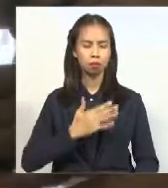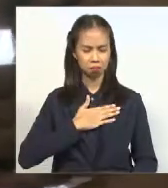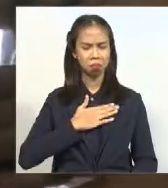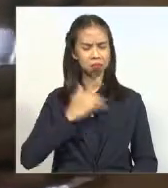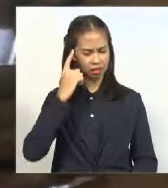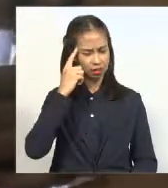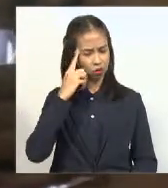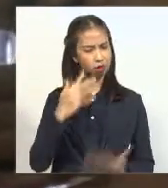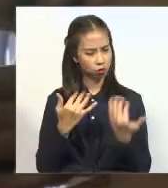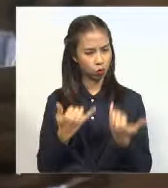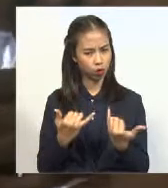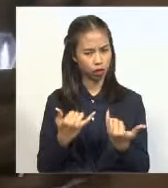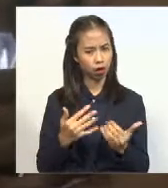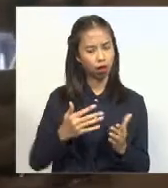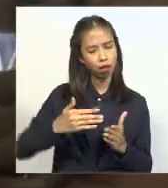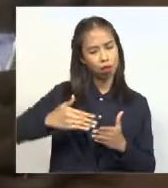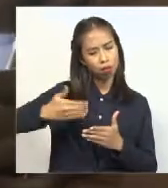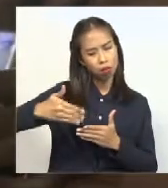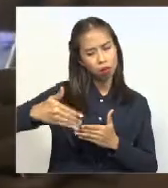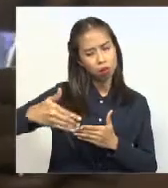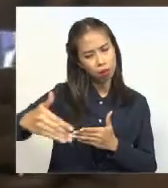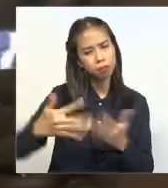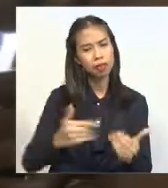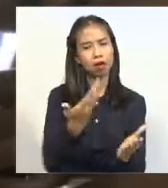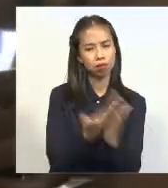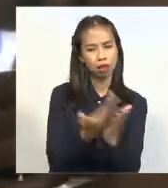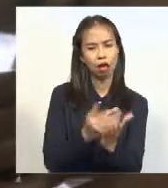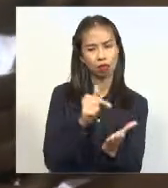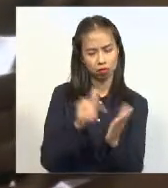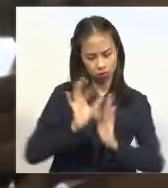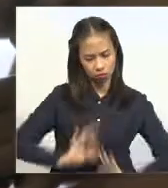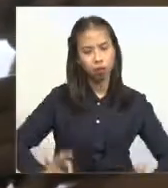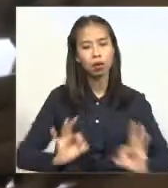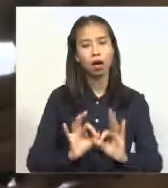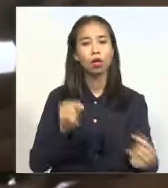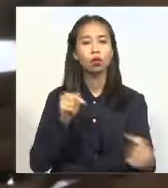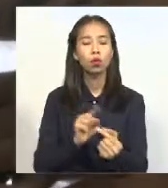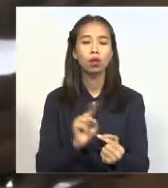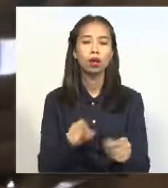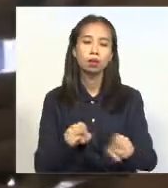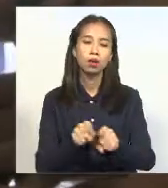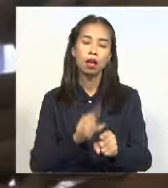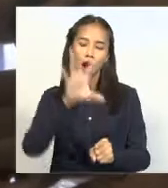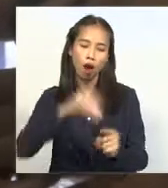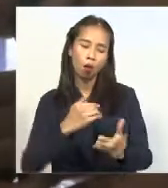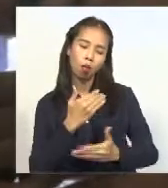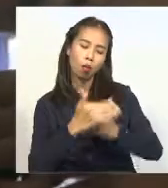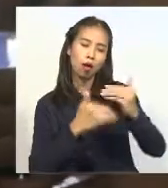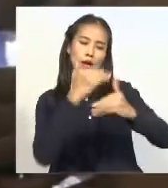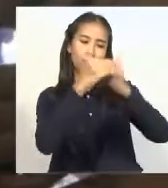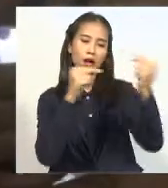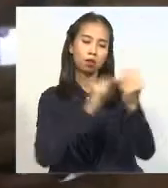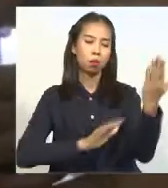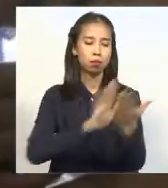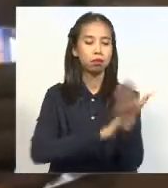านาทีนี้เวลาล่วงเลยไปนะครับงบประมาณทุกบาททุกสตางค์นั้นเป็นสิ่งที่สำคัญในการที่จะใช้ในมาพัฒนาประเทศทำกิจการของประเทศเ